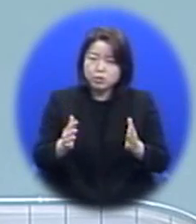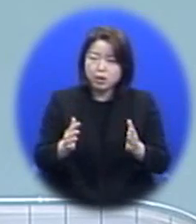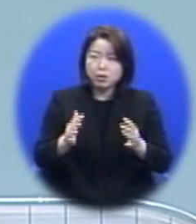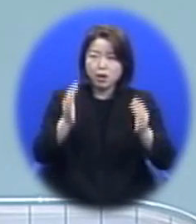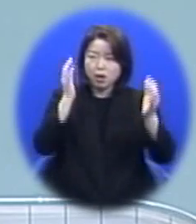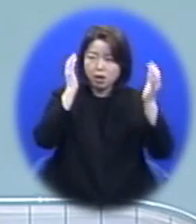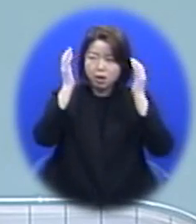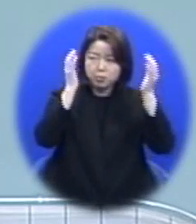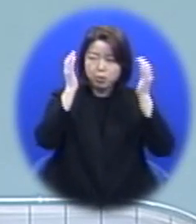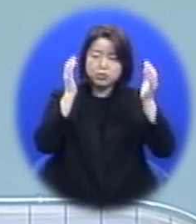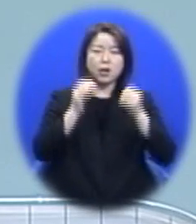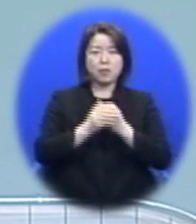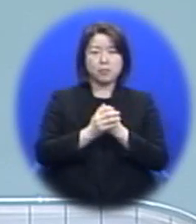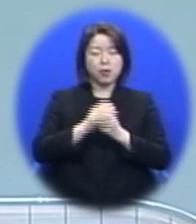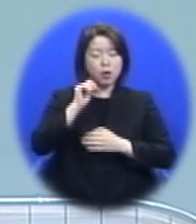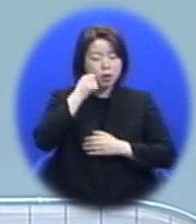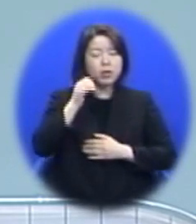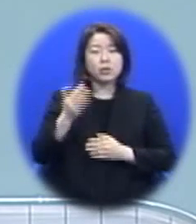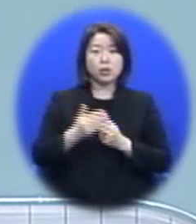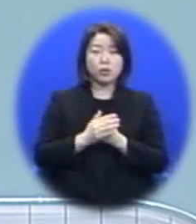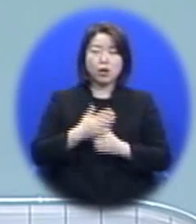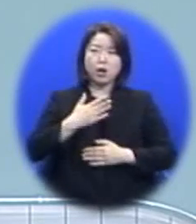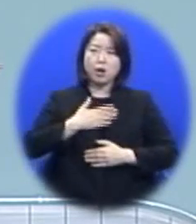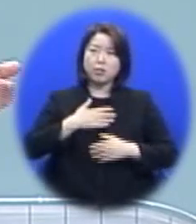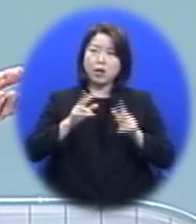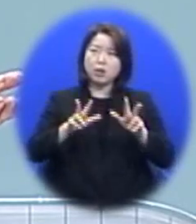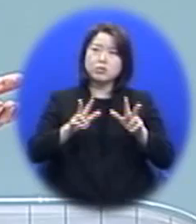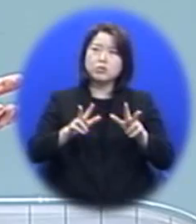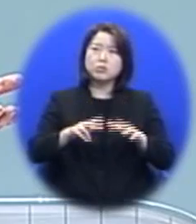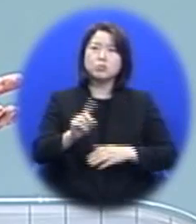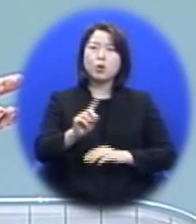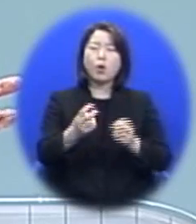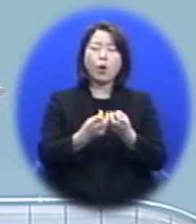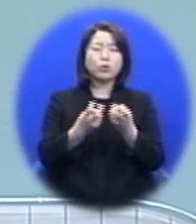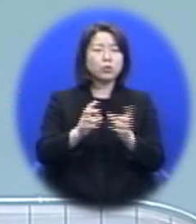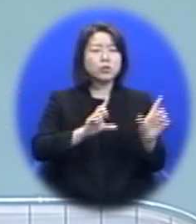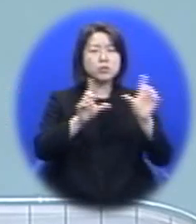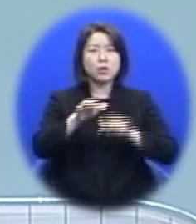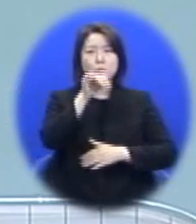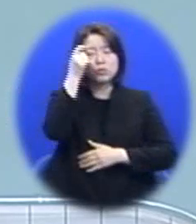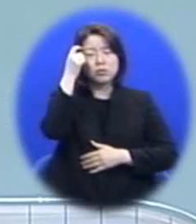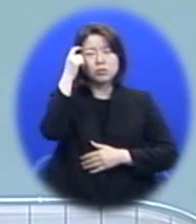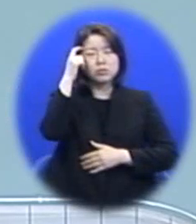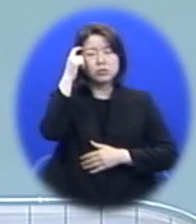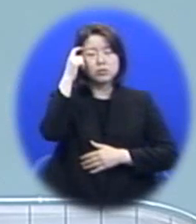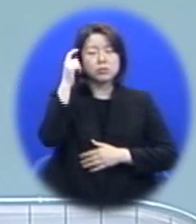혼란에 빠집니다. 나는 지금 어떻게 살고 있는 거야?